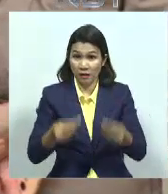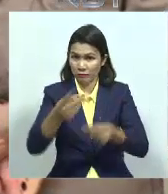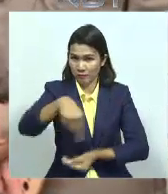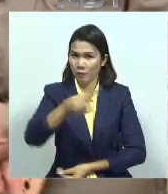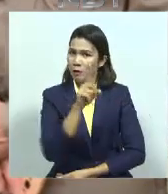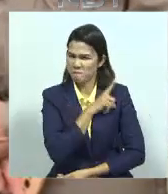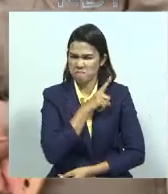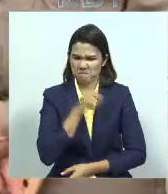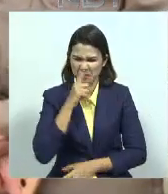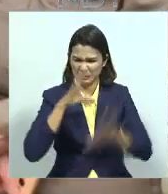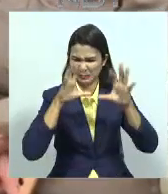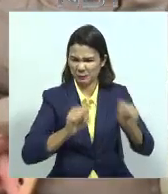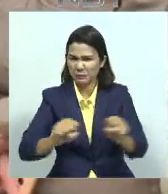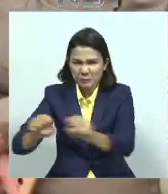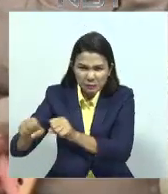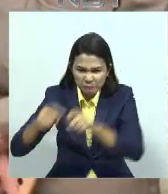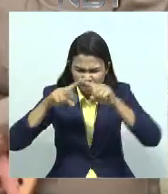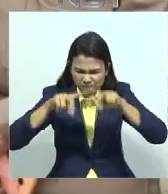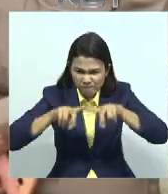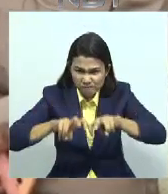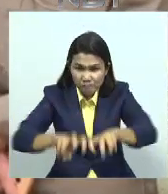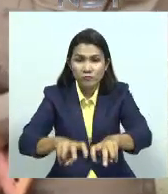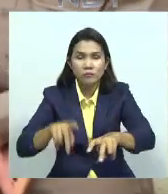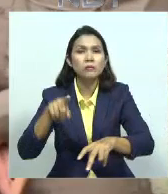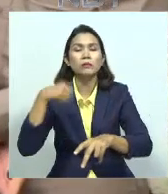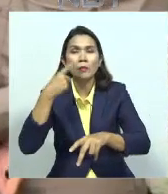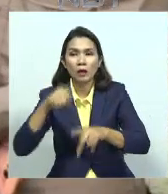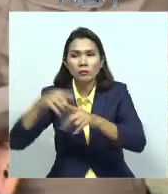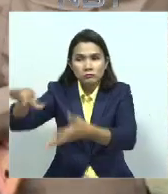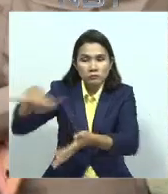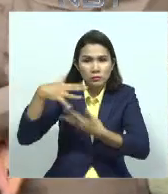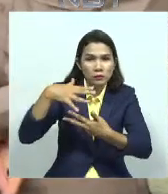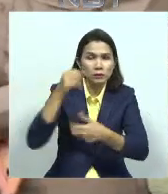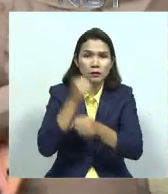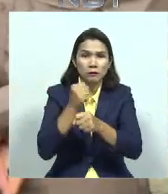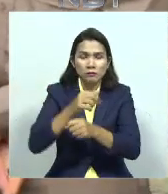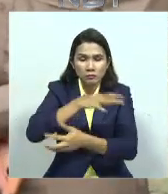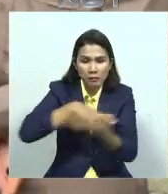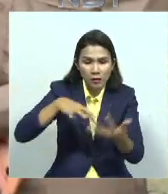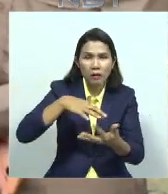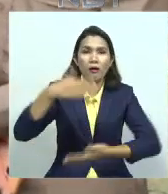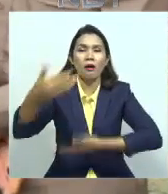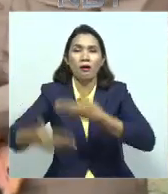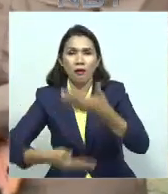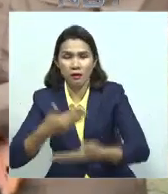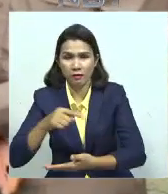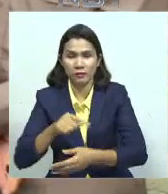รากถอนโคนขบวนการนำเข้าผลิตและจำหน่ายสารไซบูตามีน